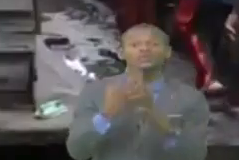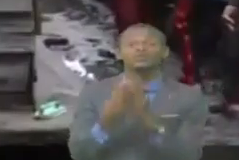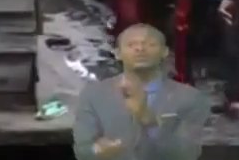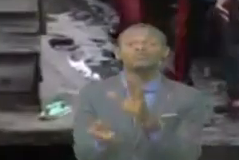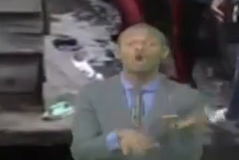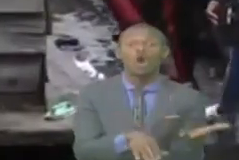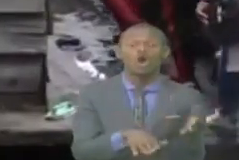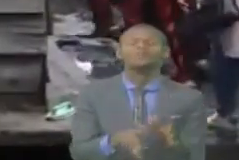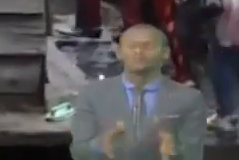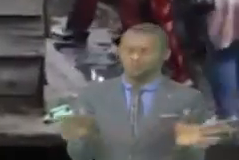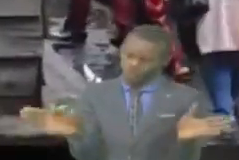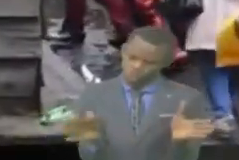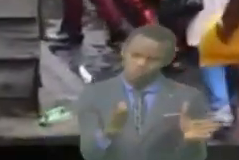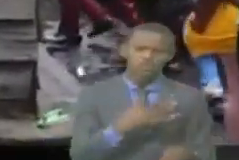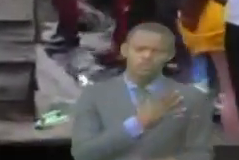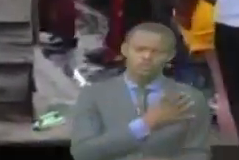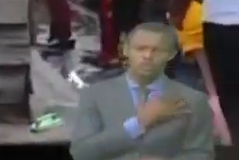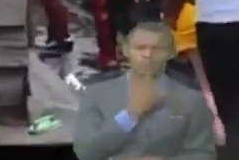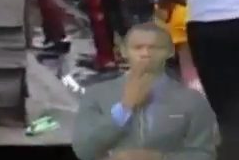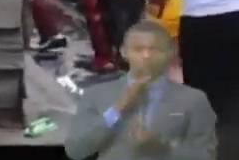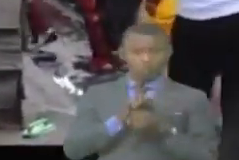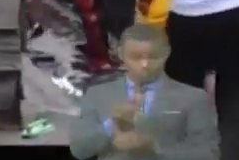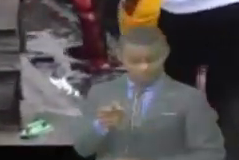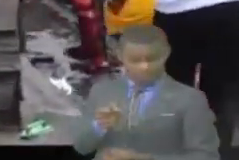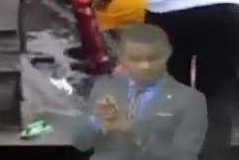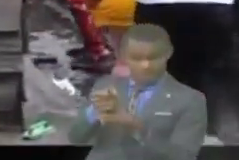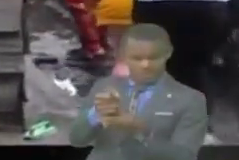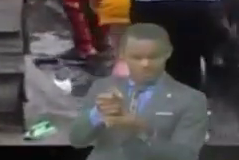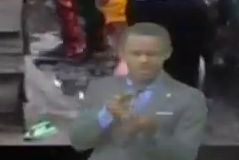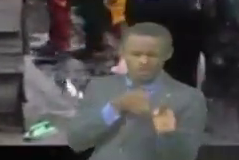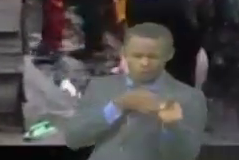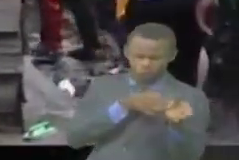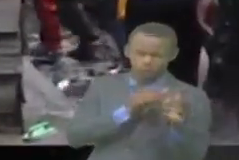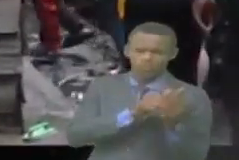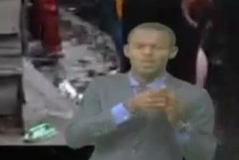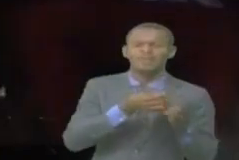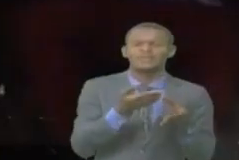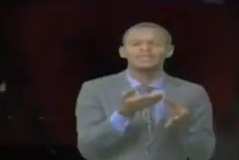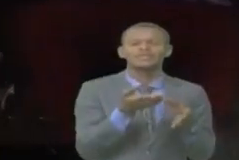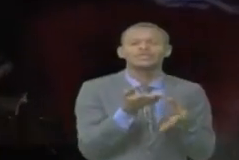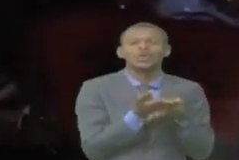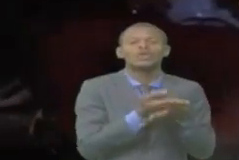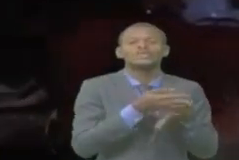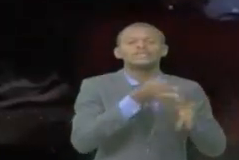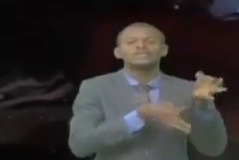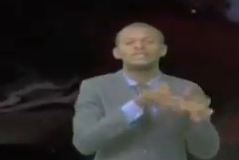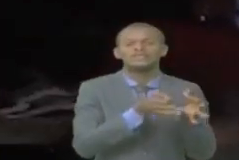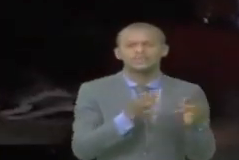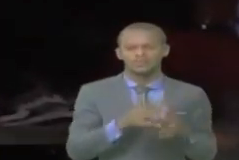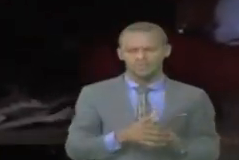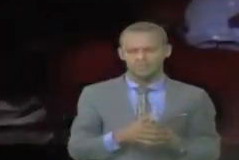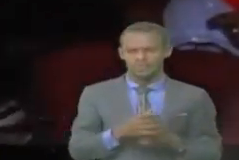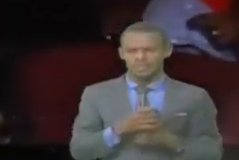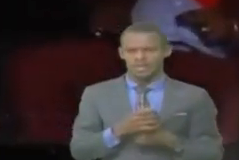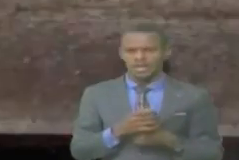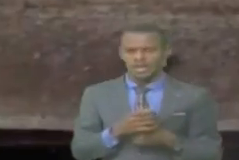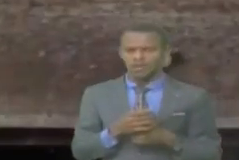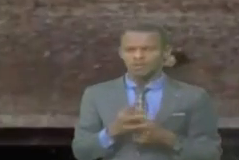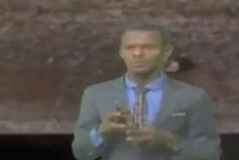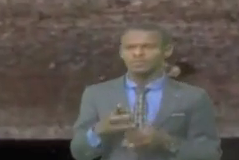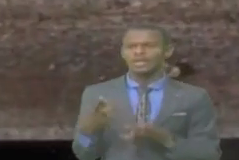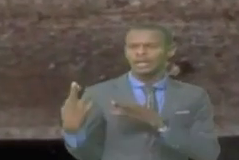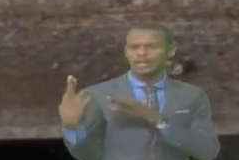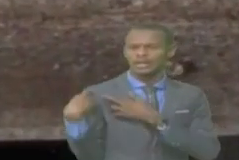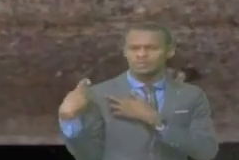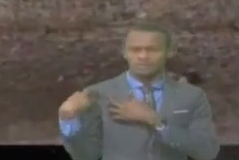est allée à Nyabushongo ce dimanche 10 septembre, théâtre de la répression sanglante du 30 août dernier, pour compatir avec les familles